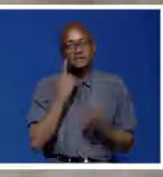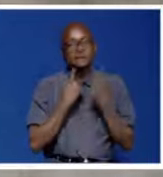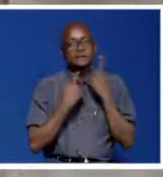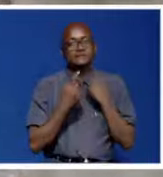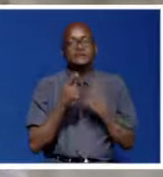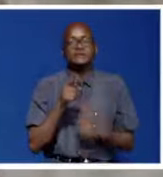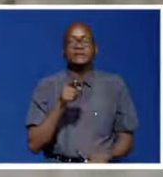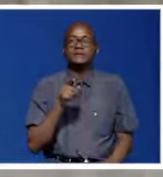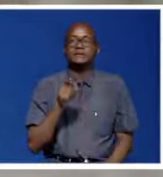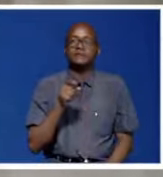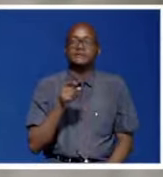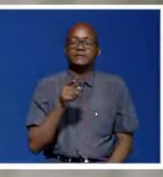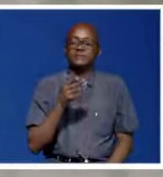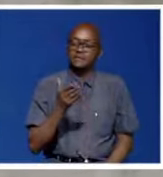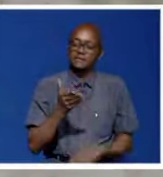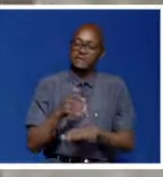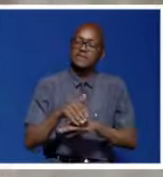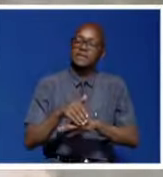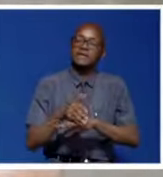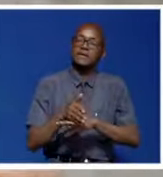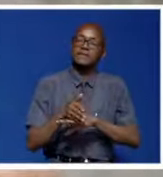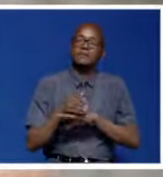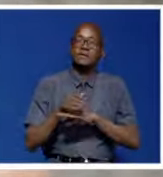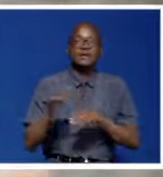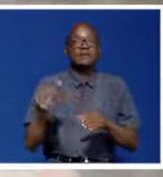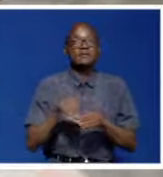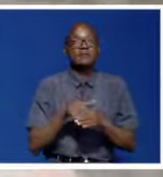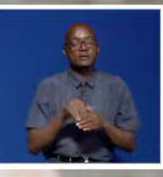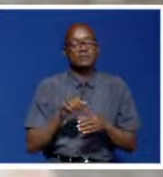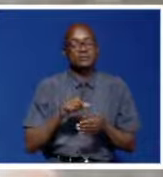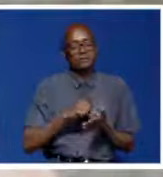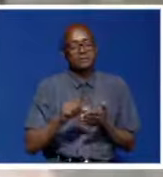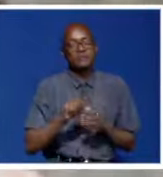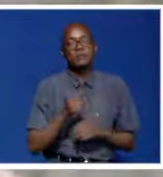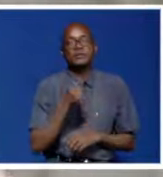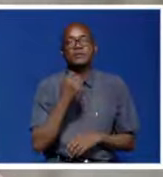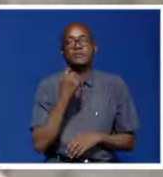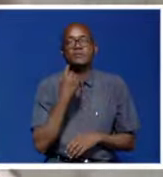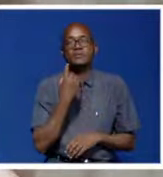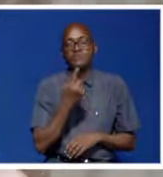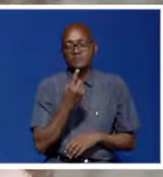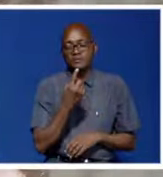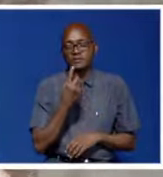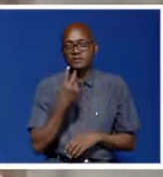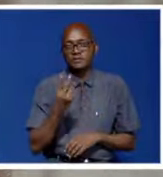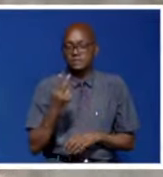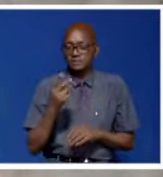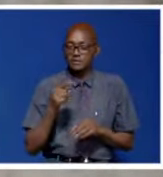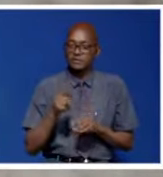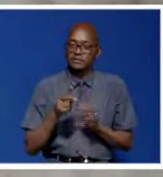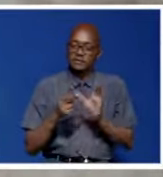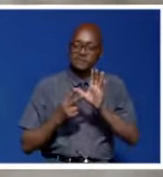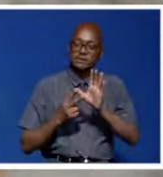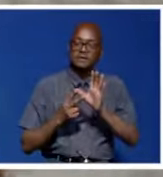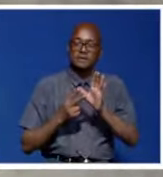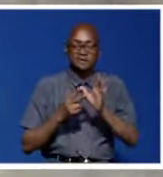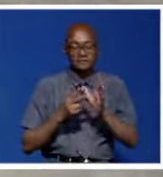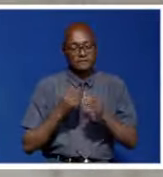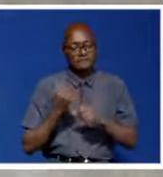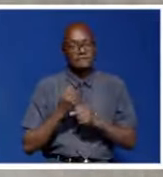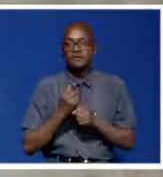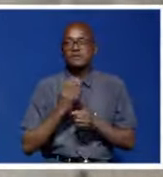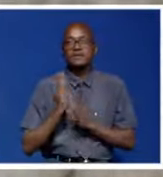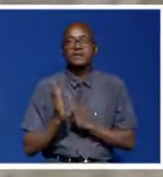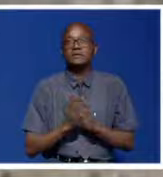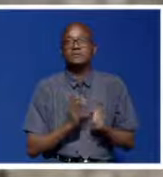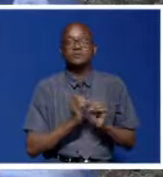inayotakiwa kumlipa fidia shilingi milioni 21.7, malipo ambayo hayakufanyika kwa utaratibu waliokubaliana